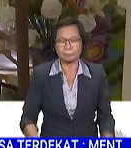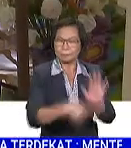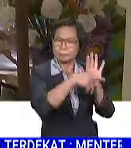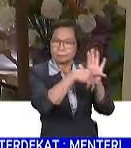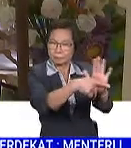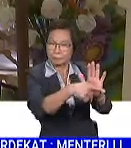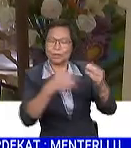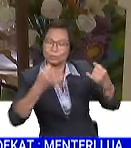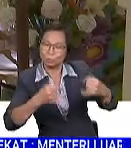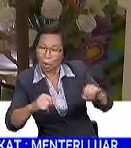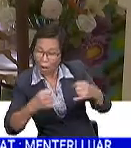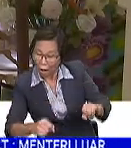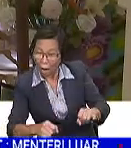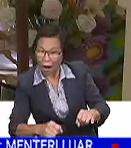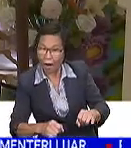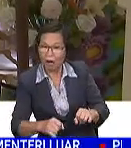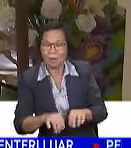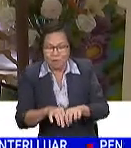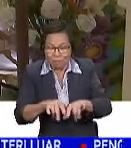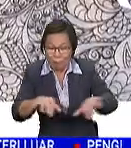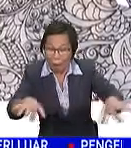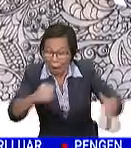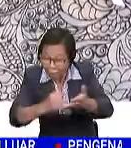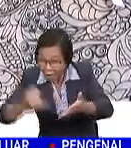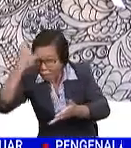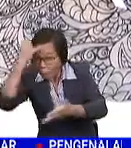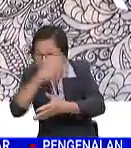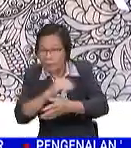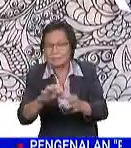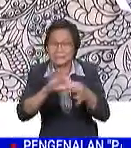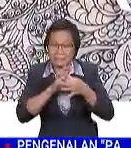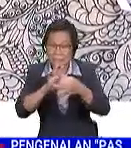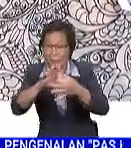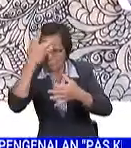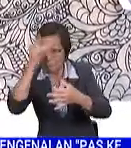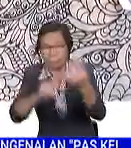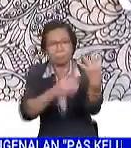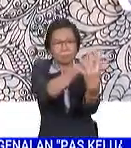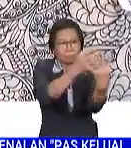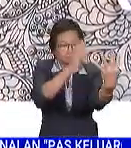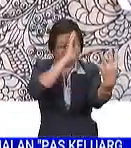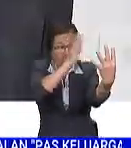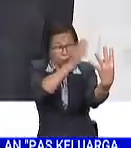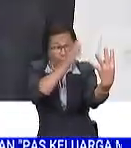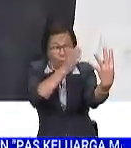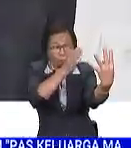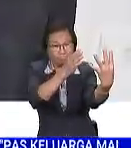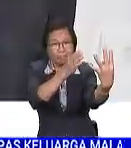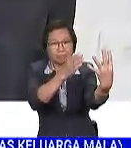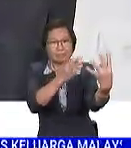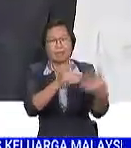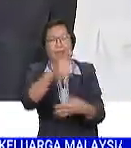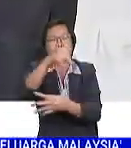Pameran, jualan, pengembangan ilmu dan kerjasama pintar. Empat fokus utama ditekankan Pasar